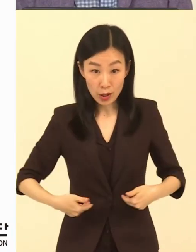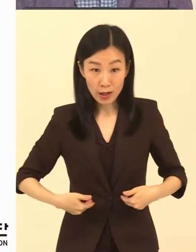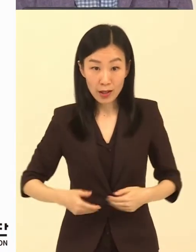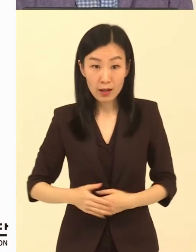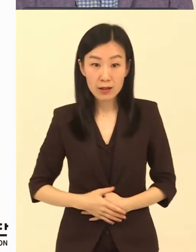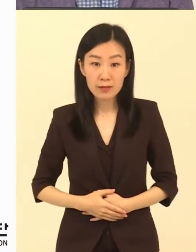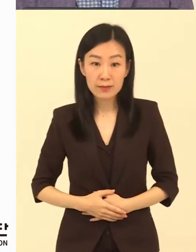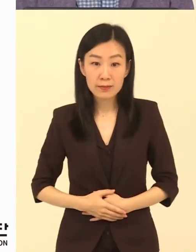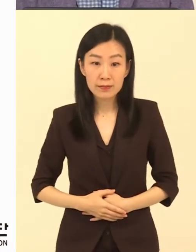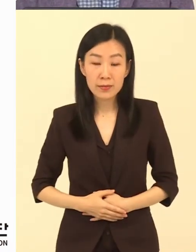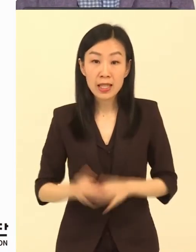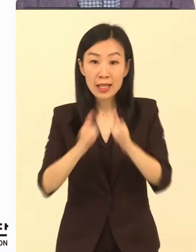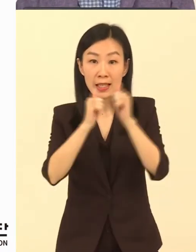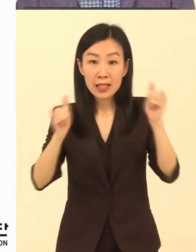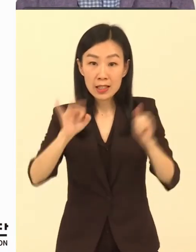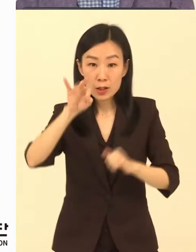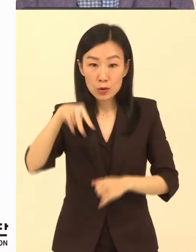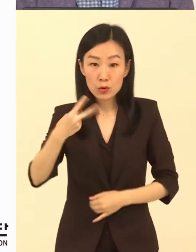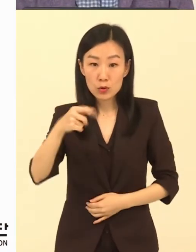고위험군 인유두종 바이러스는